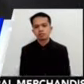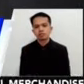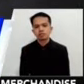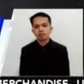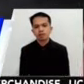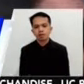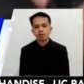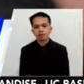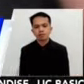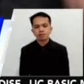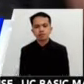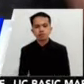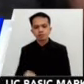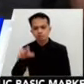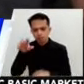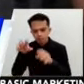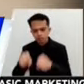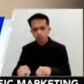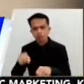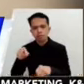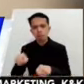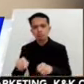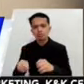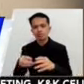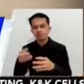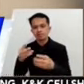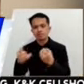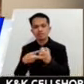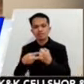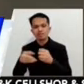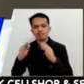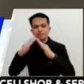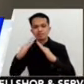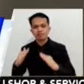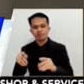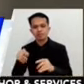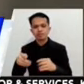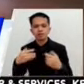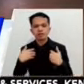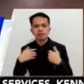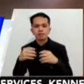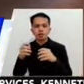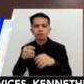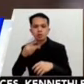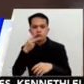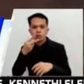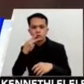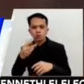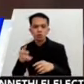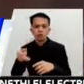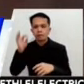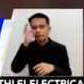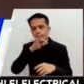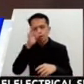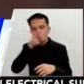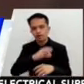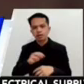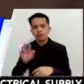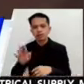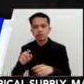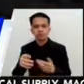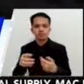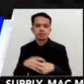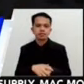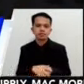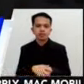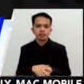Nabisto sa 2 bodega sa Caloocan at Quezon City ang mahigit 1 milyong kaha ng sigarilyo na wala o peke ang tax stamps. Nagkakahalaga